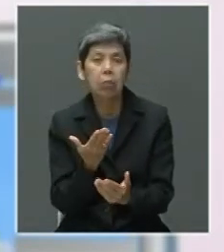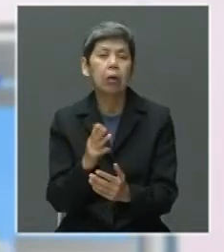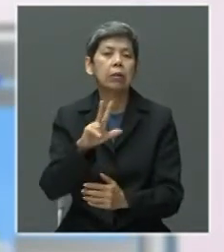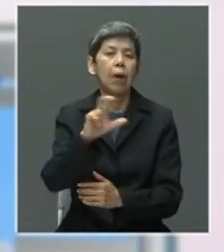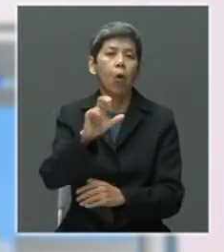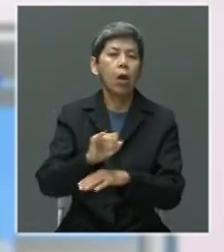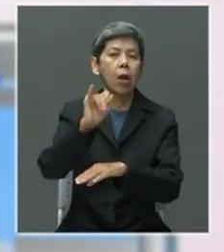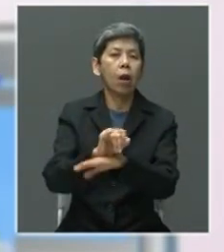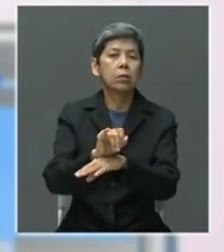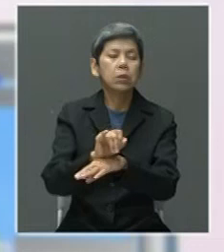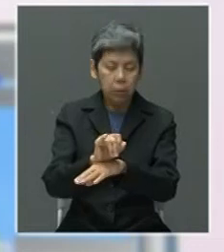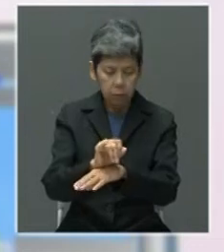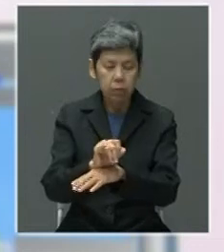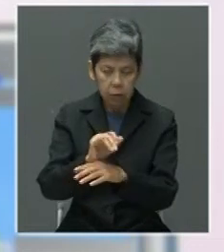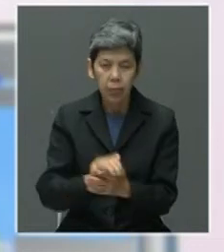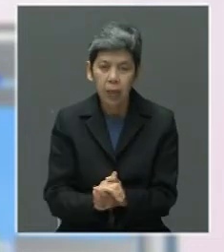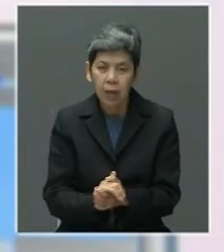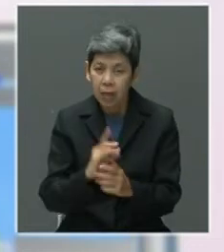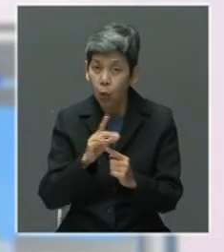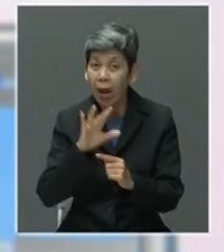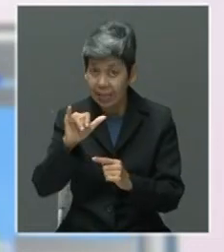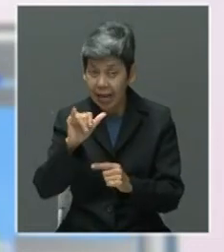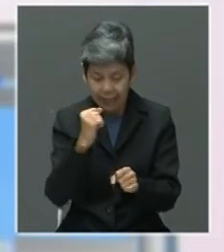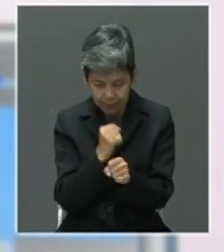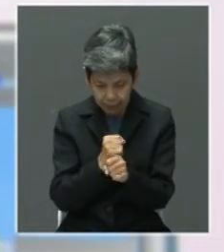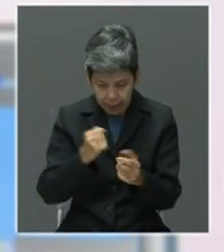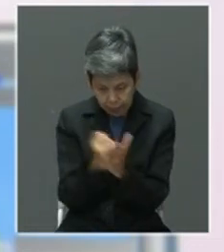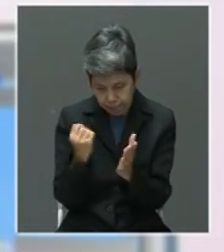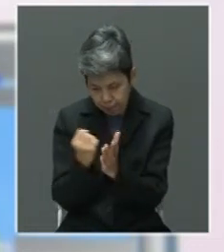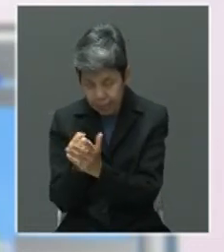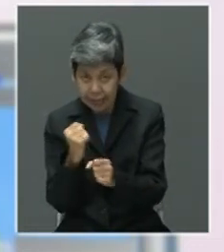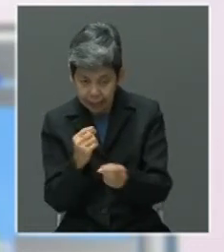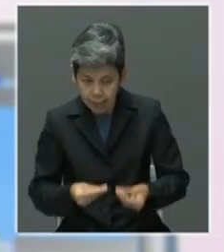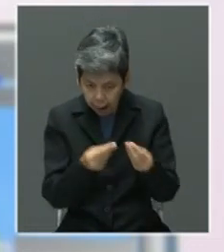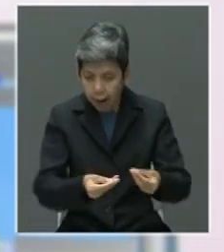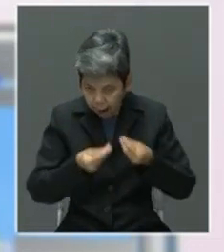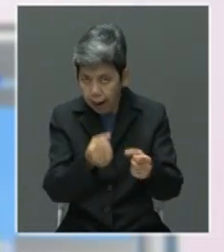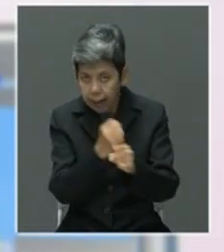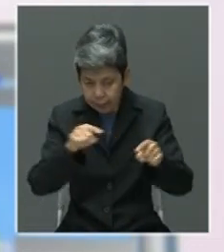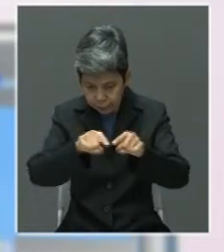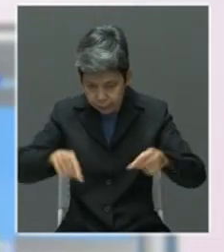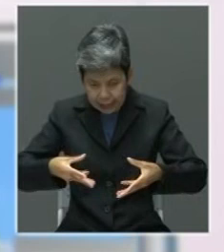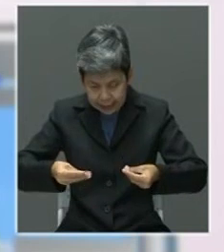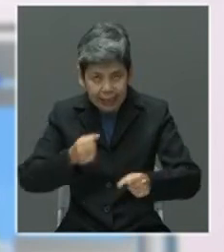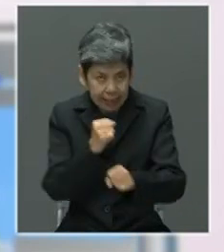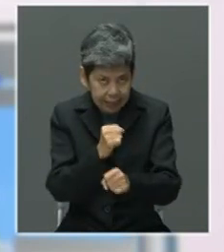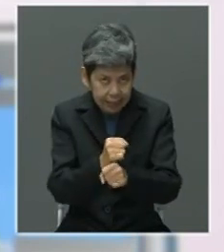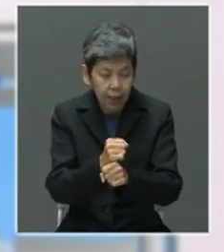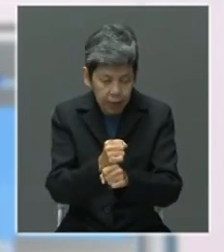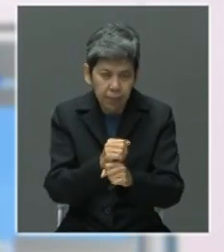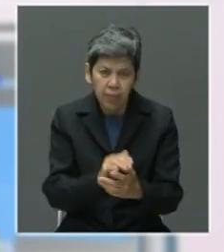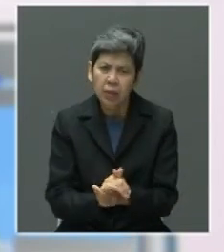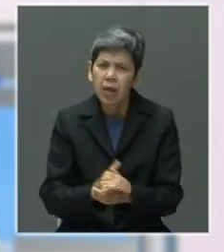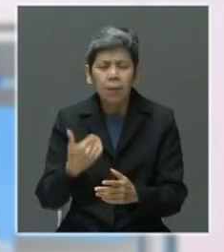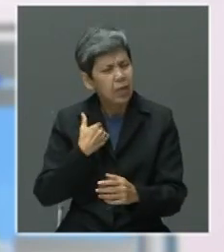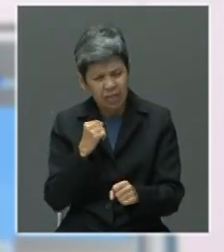ไร่นะแล้วก็คุณธวัชชัยเนี่ยเป็นทำให้นะก็เป็นการออกโฉนดที่ดินที่ไม่ชอบนะเพราะว่า